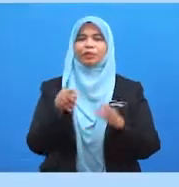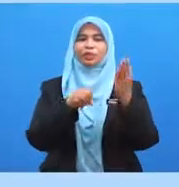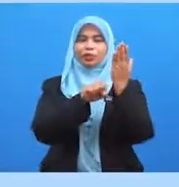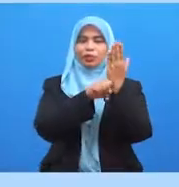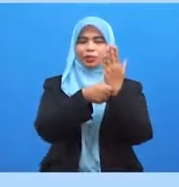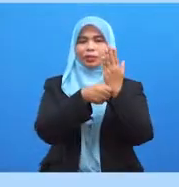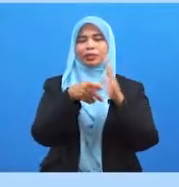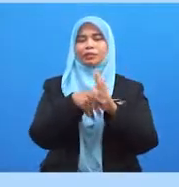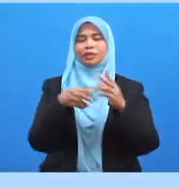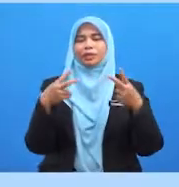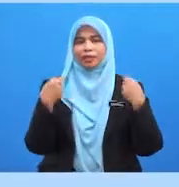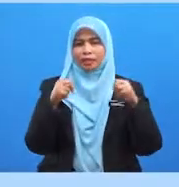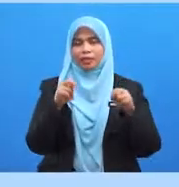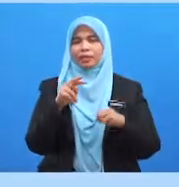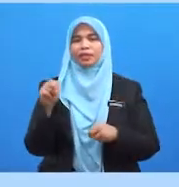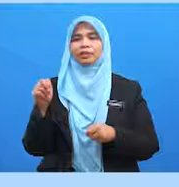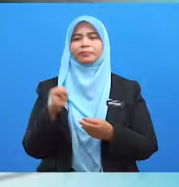sumber perniagaan.